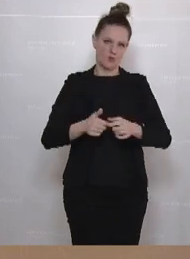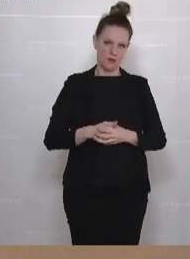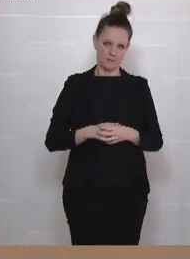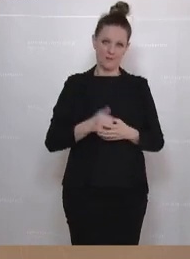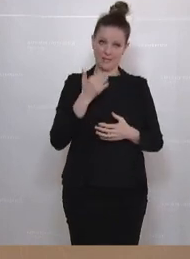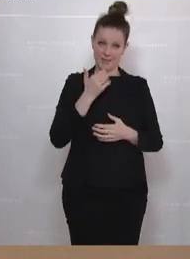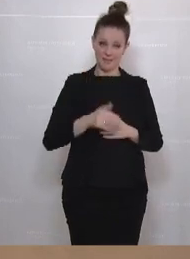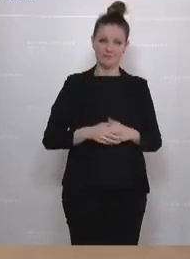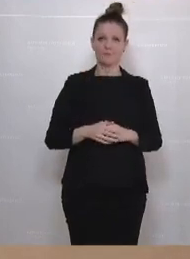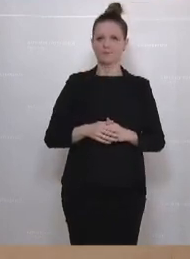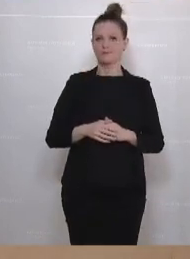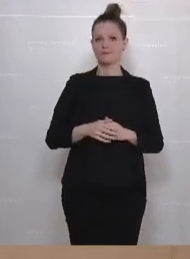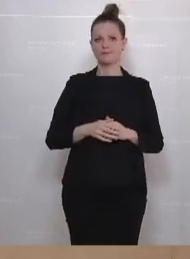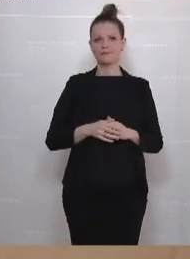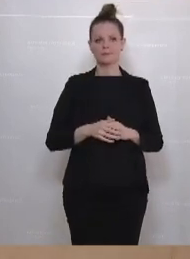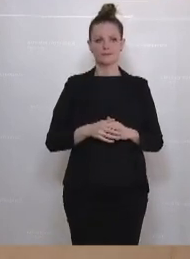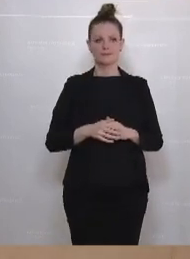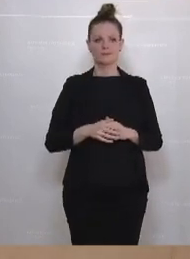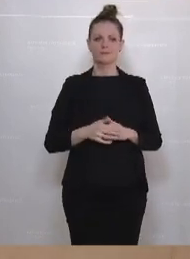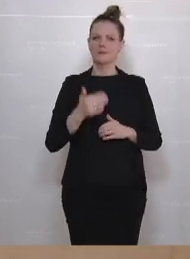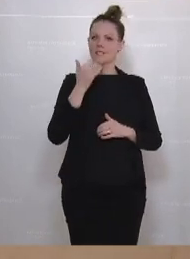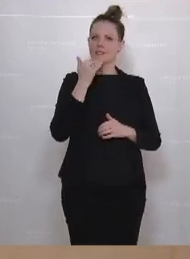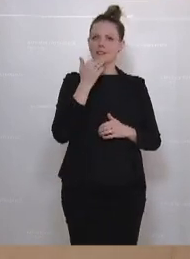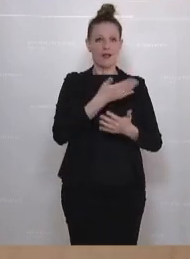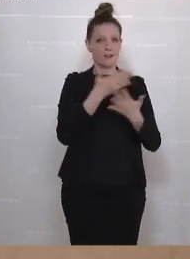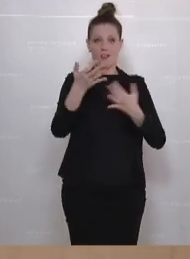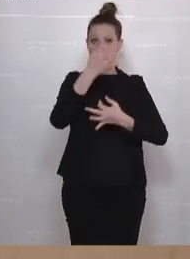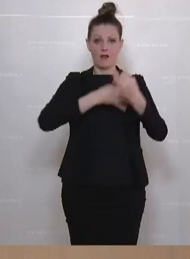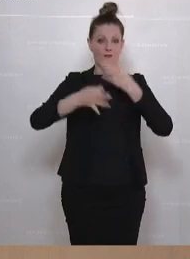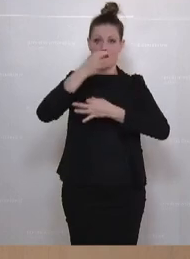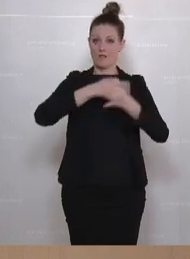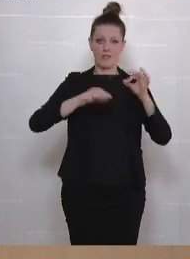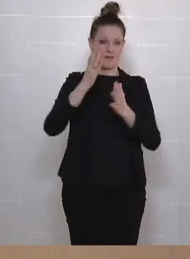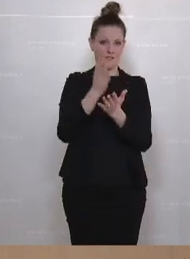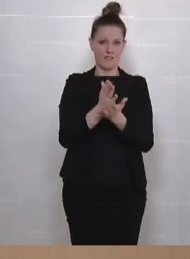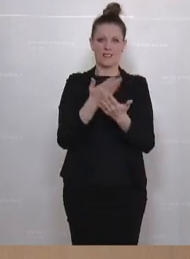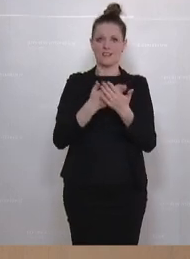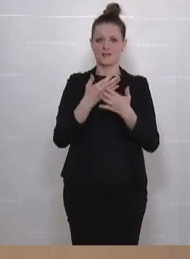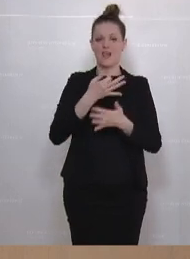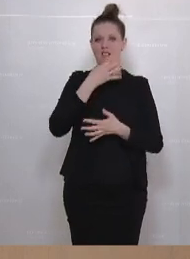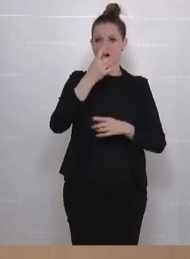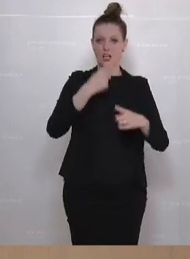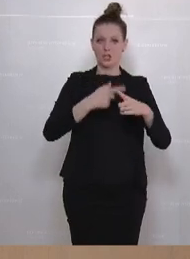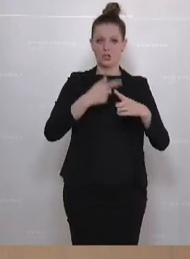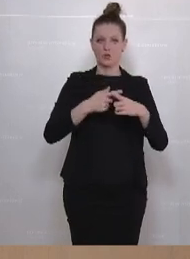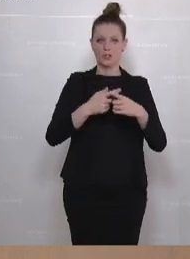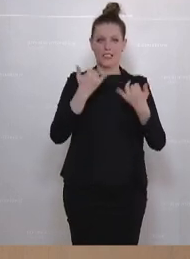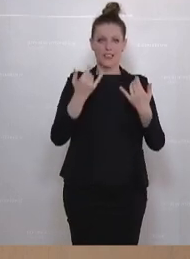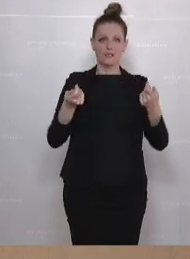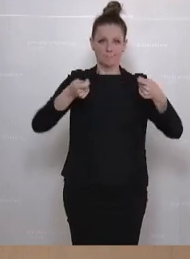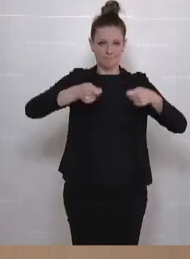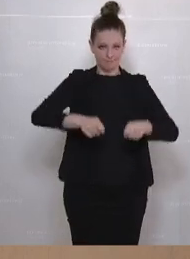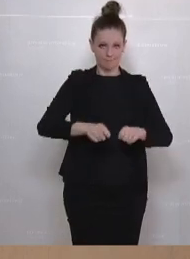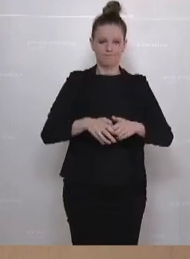Danke. Ich danke. Da alle Anfragen zum Aufruf gelangt sind, erkläre ich die Fragestunde für beendet.